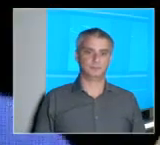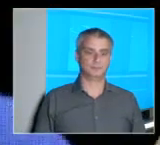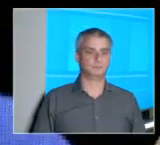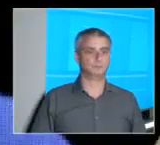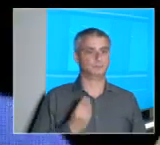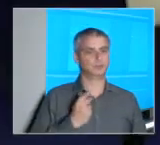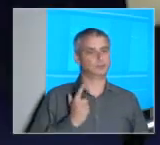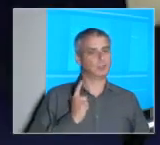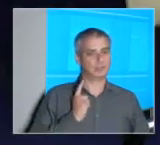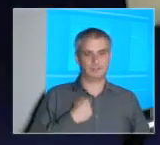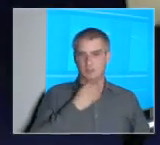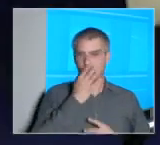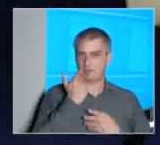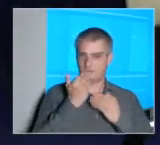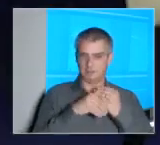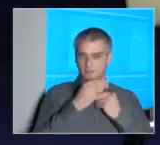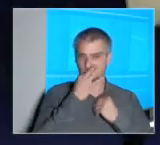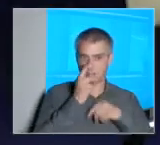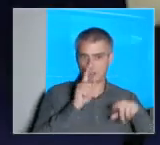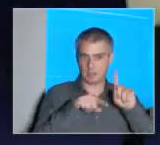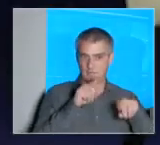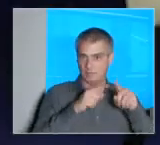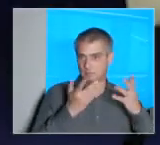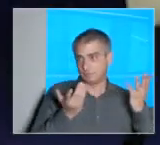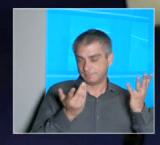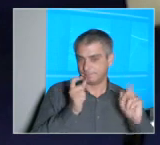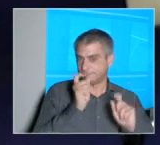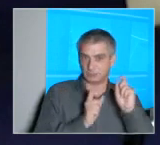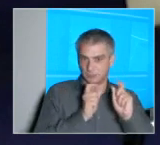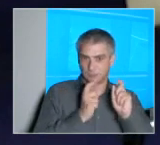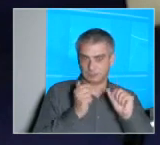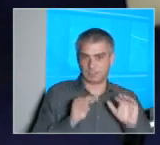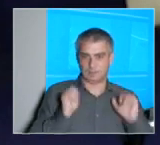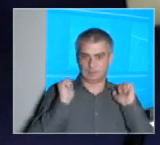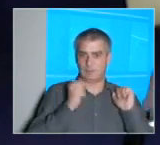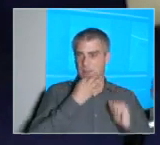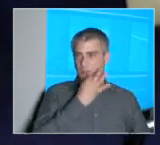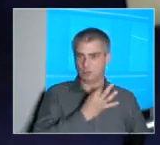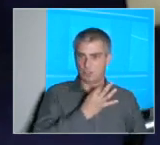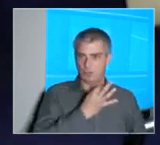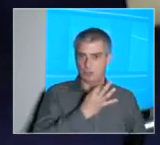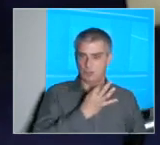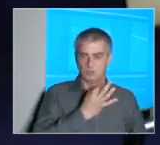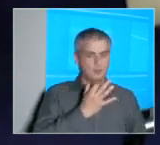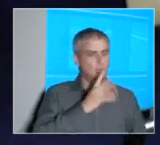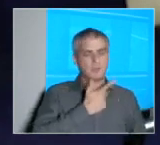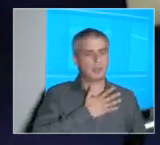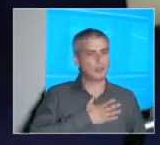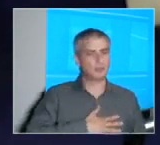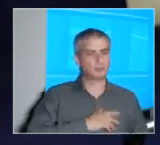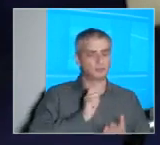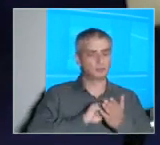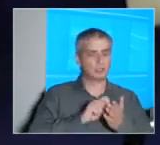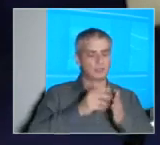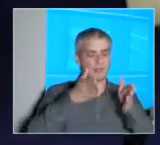ברוח אינטימי אני אשאל אותך לפני סיום שאלה שלפעמים אנשים ככה נרתעים ממנה. מה היית רוצה שיכתב